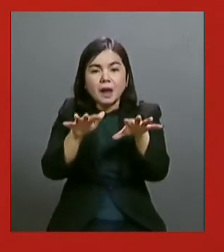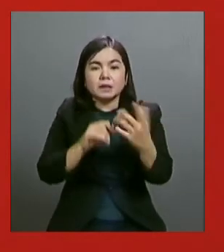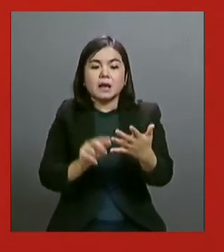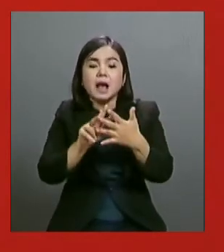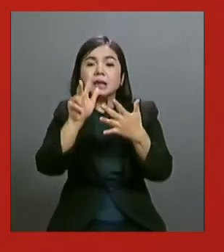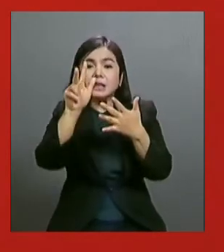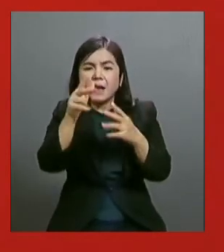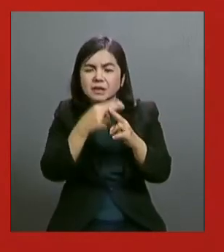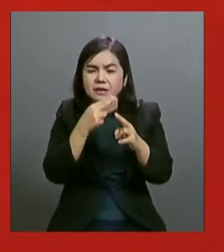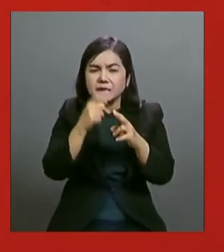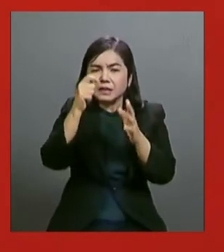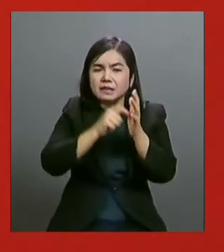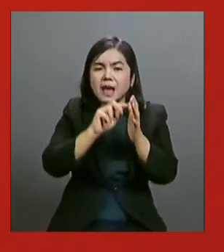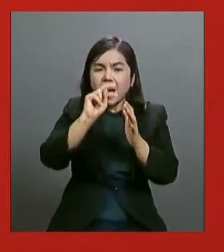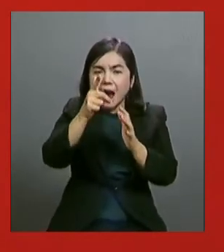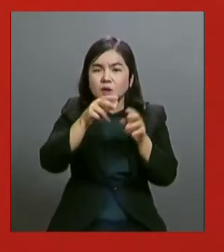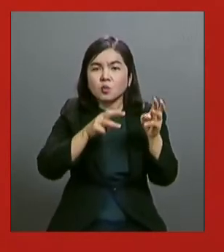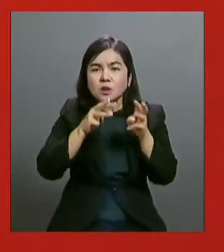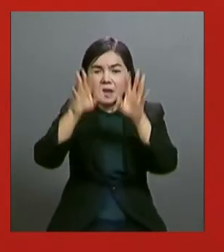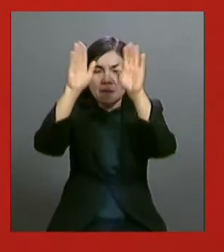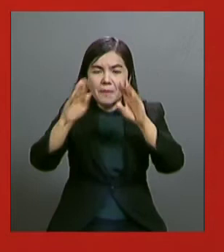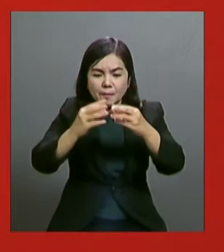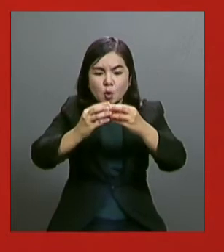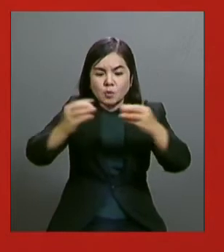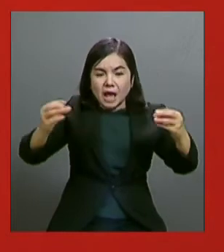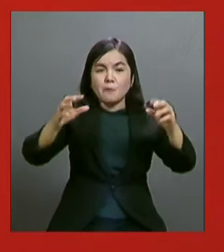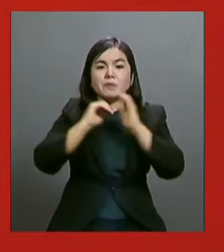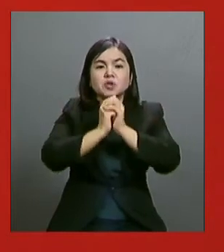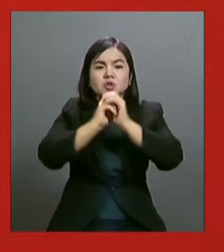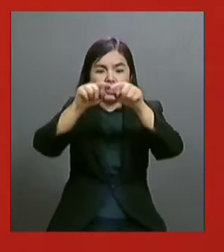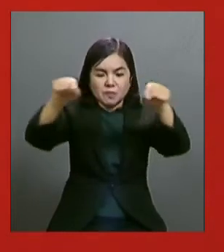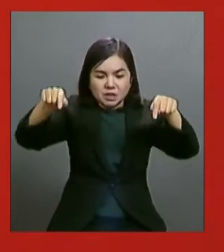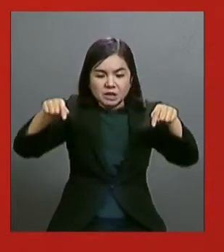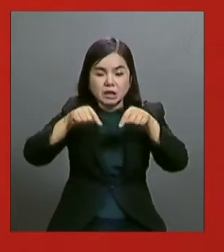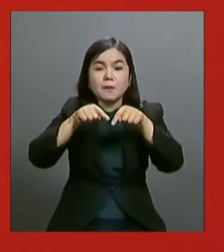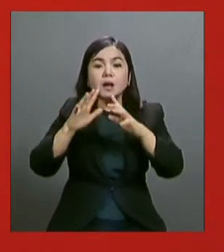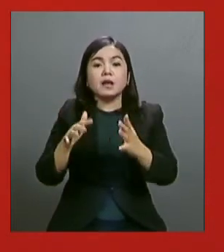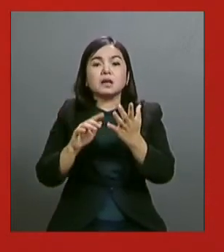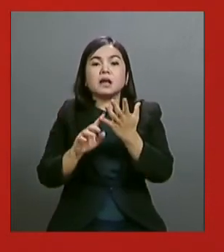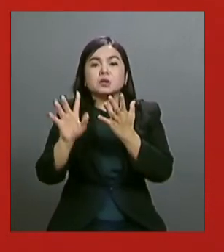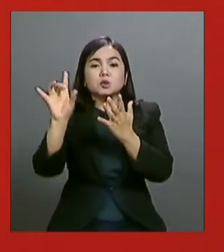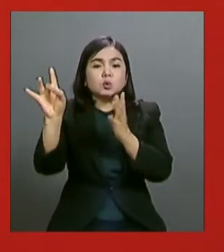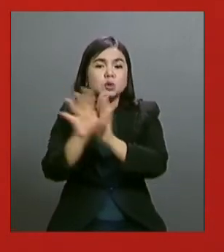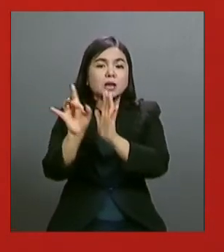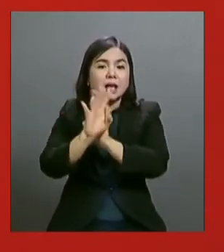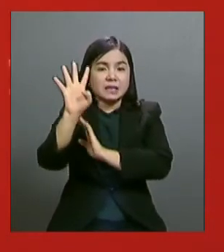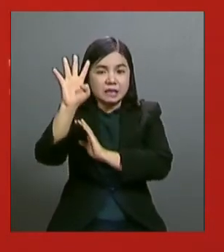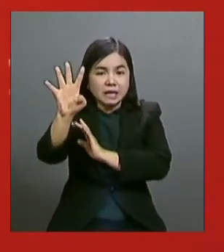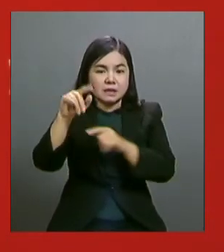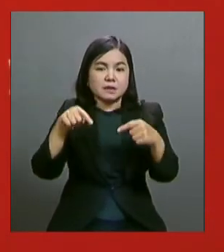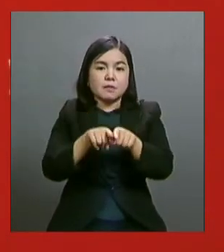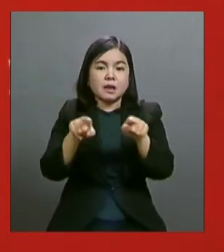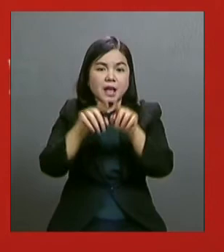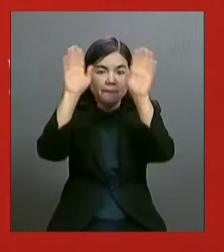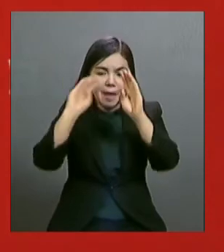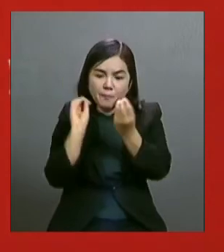คานขนมที่กดลงในพิมพ์ยาวรูปเหรียญจีนและสุดท้ายคืออังโถขนมที่กดลงในพิมพ์รูปผล